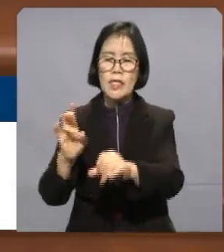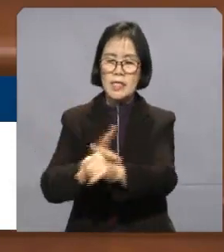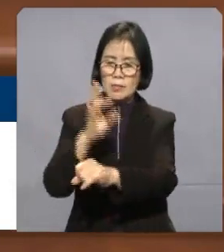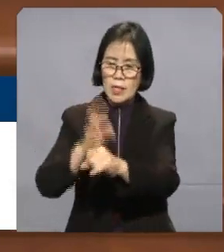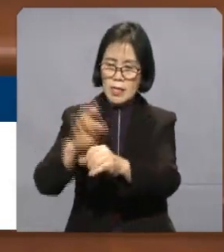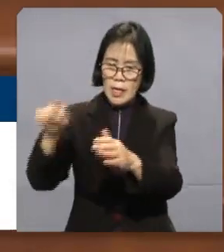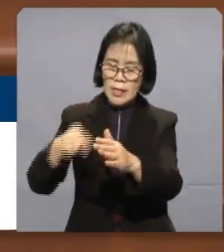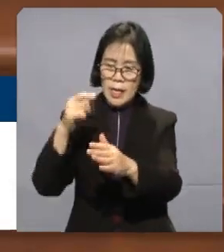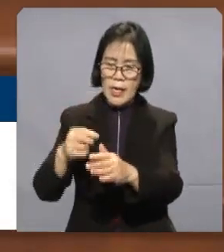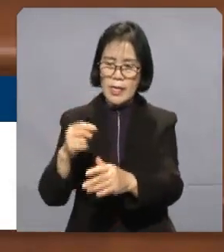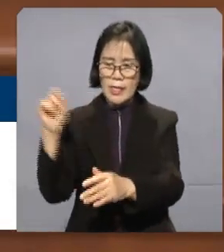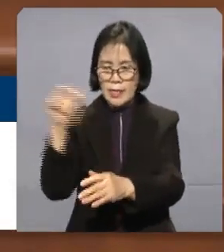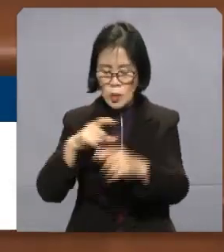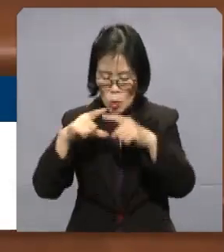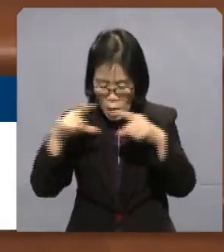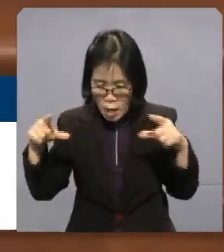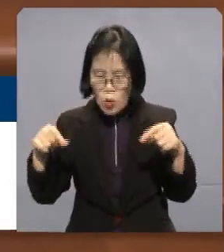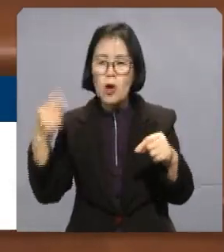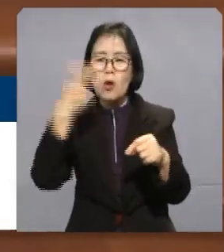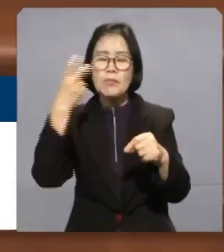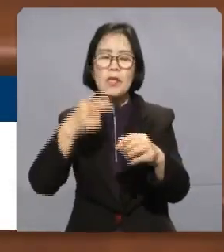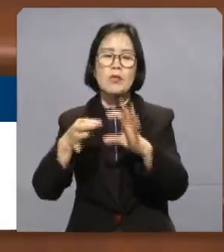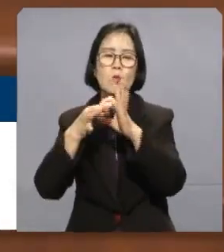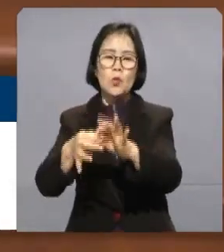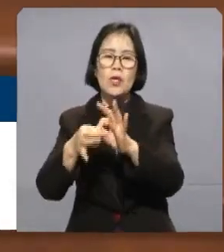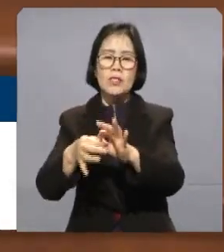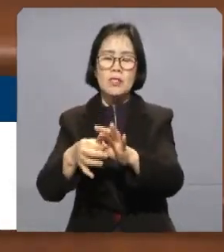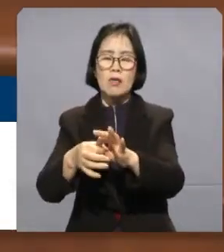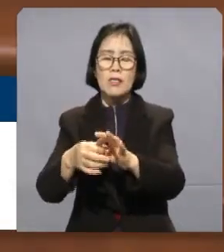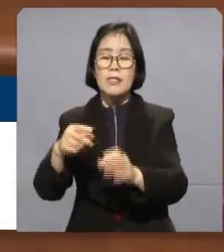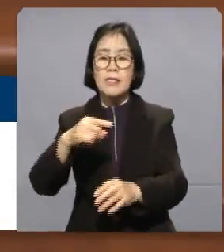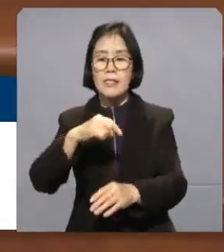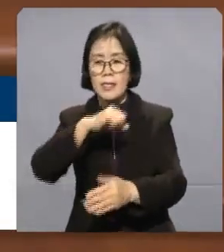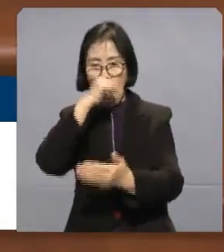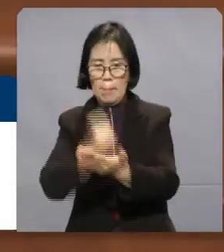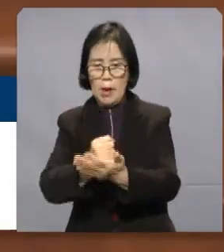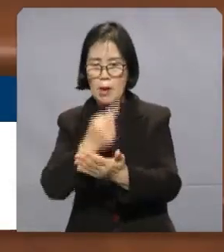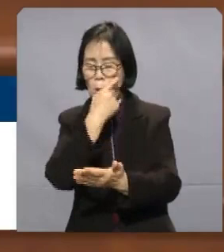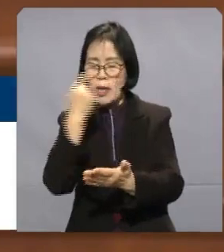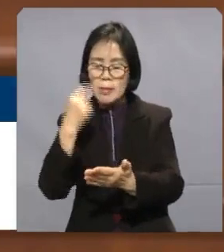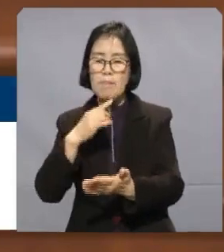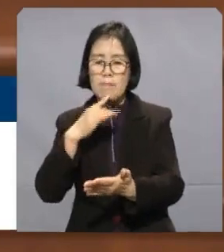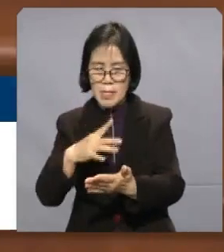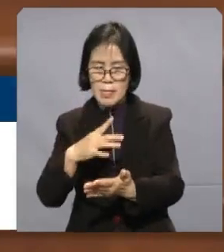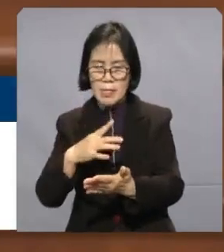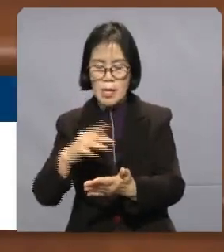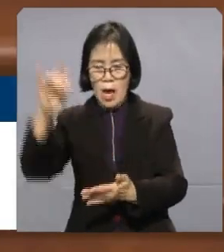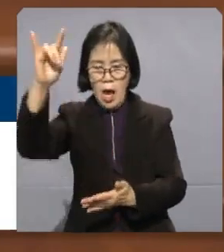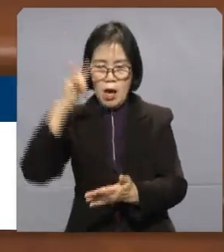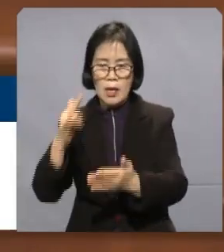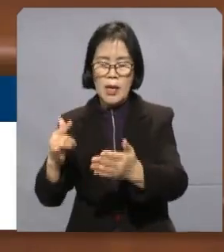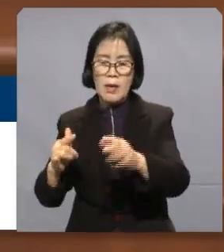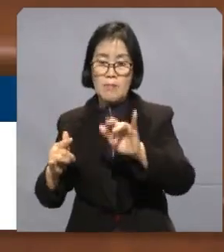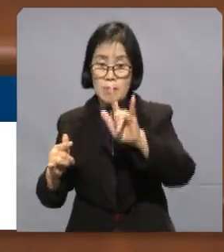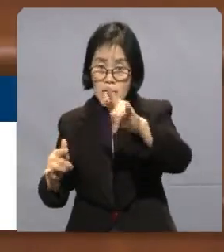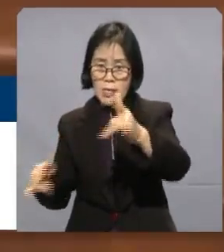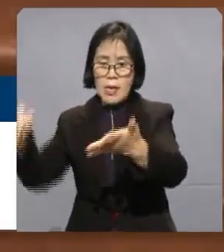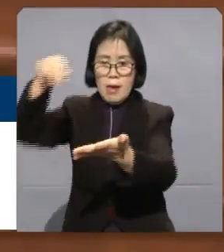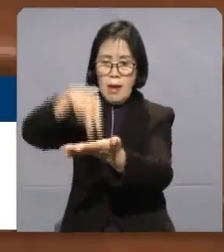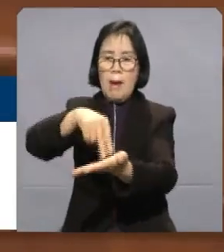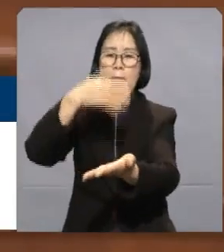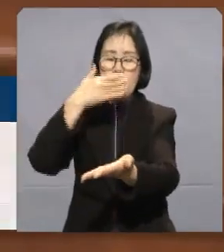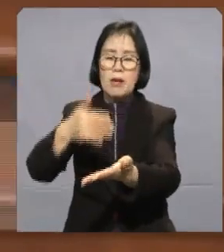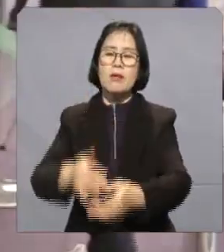24시간 이내 신속 항원 검사를 통해서 음성 확인이 되는 경우에만 국내행 비행기